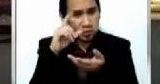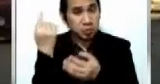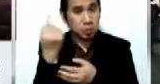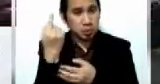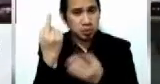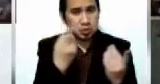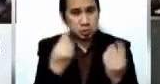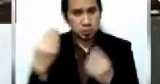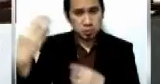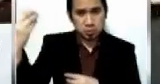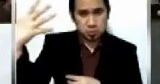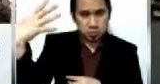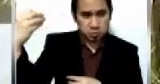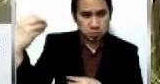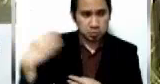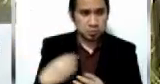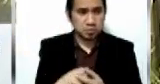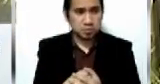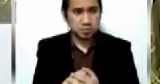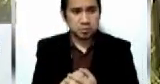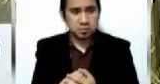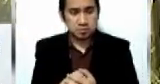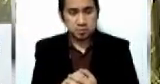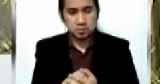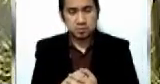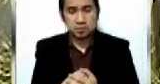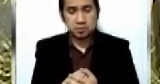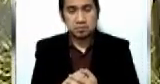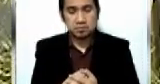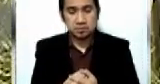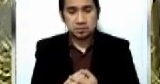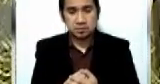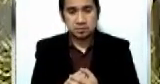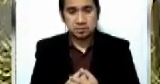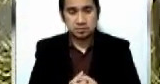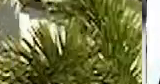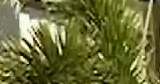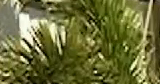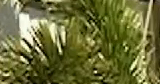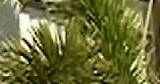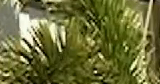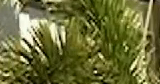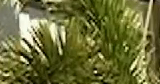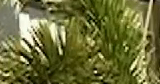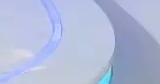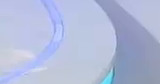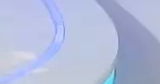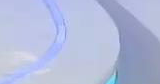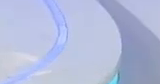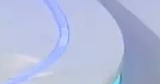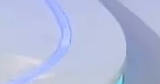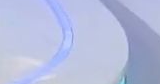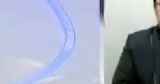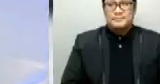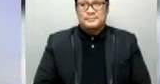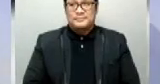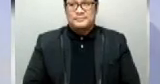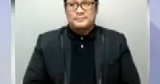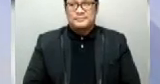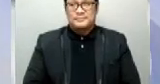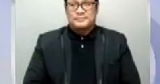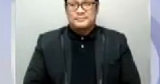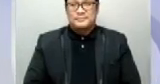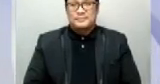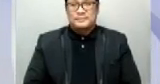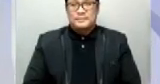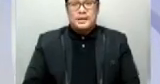sa Southern Philippines Medical Center. Marisol Abdurrahman, nakatuto, 24 oras. Iniimbestigahan na raw